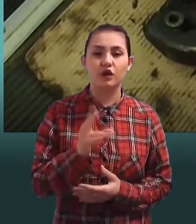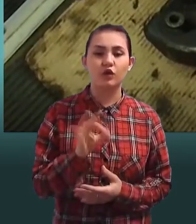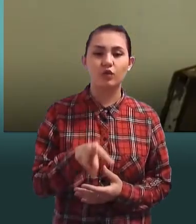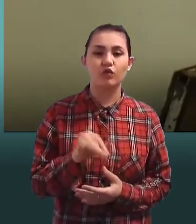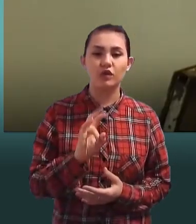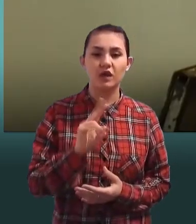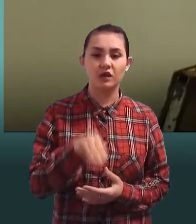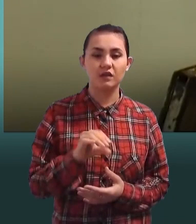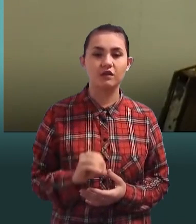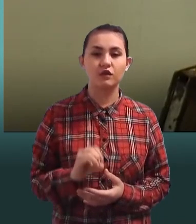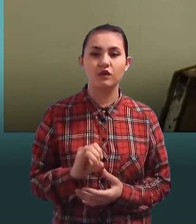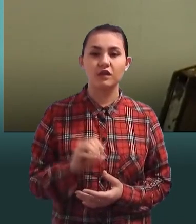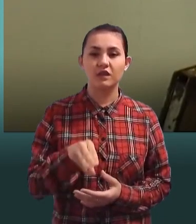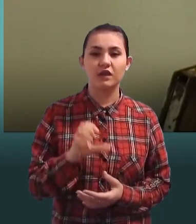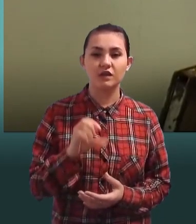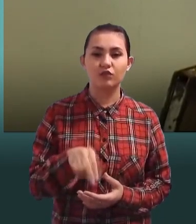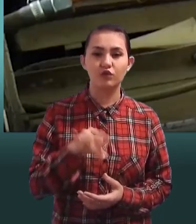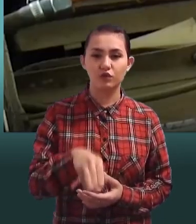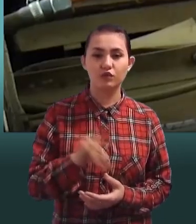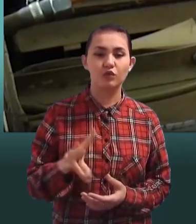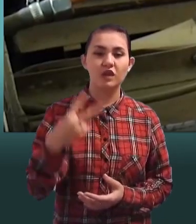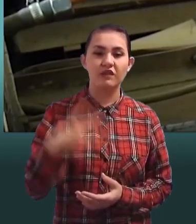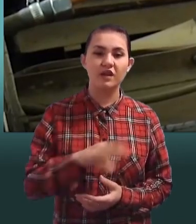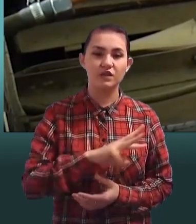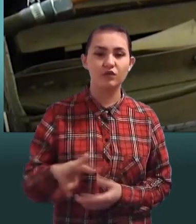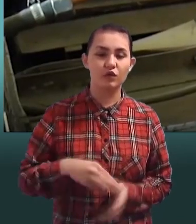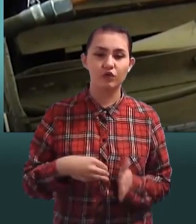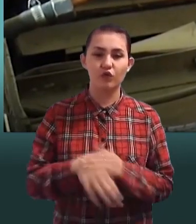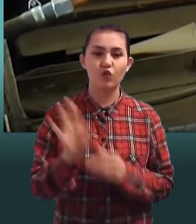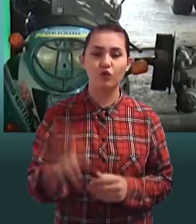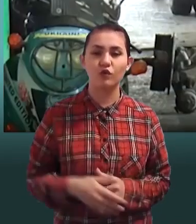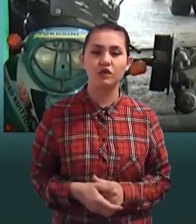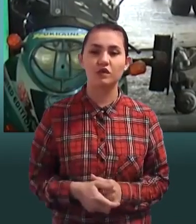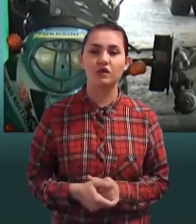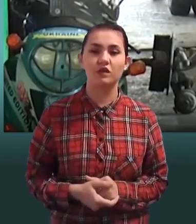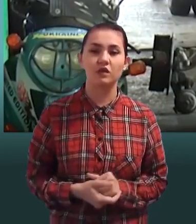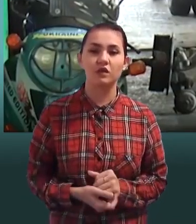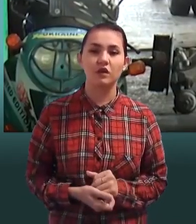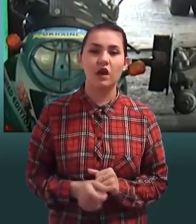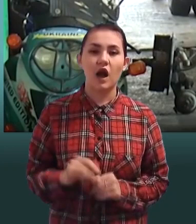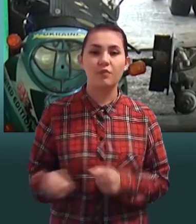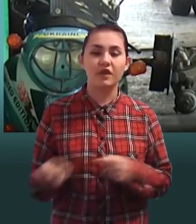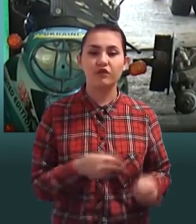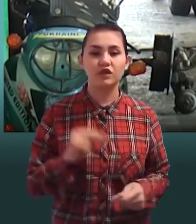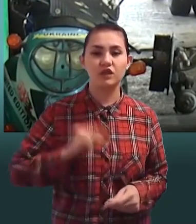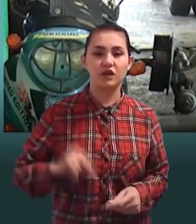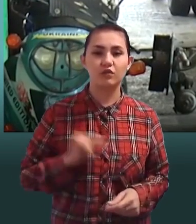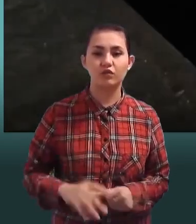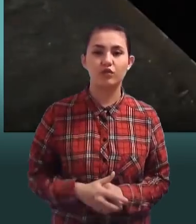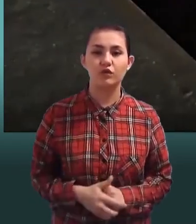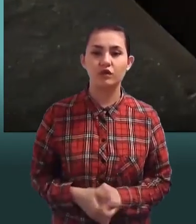різницю в тарифі. 20 мільйонів уходить. А перевозчики працюють, наприклад, з